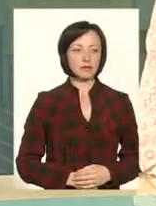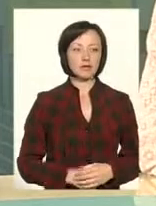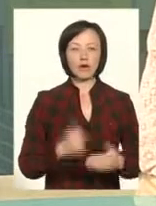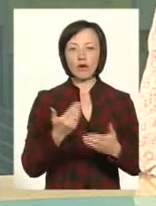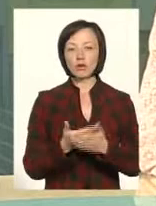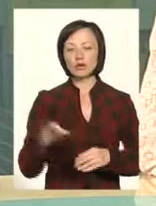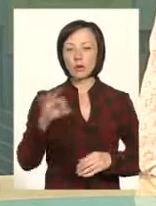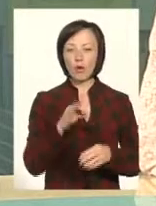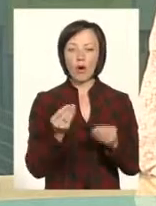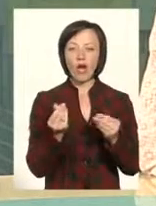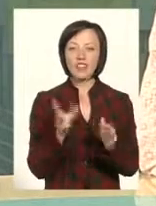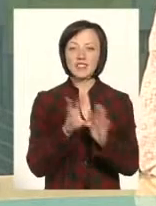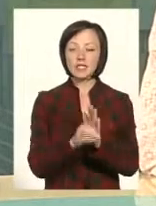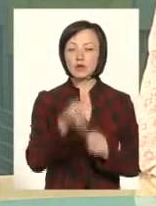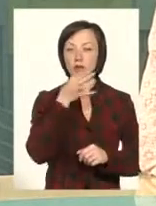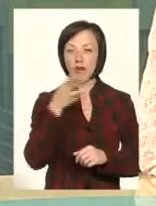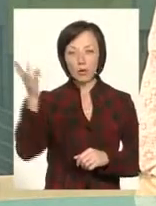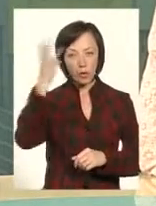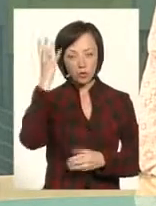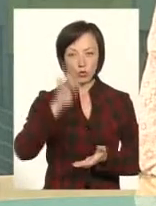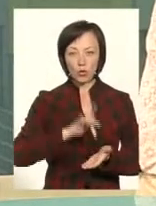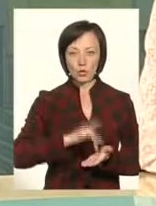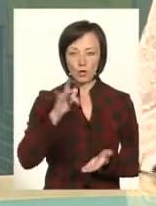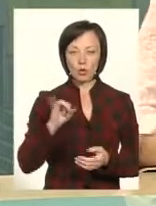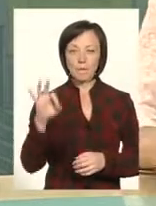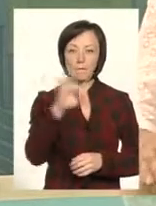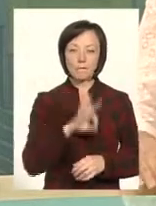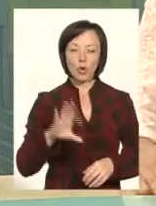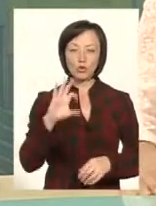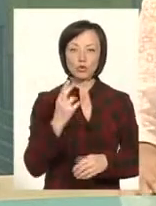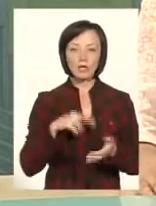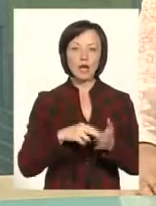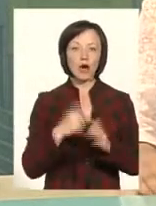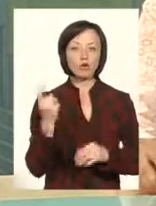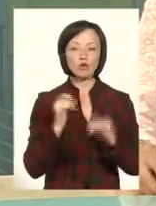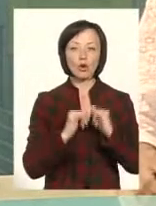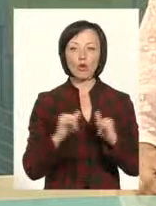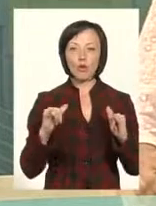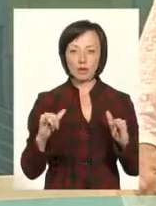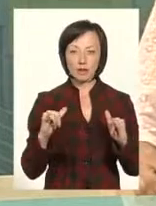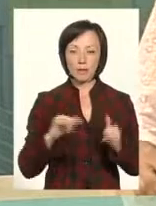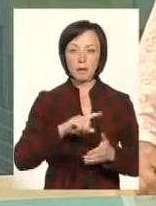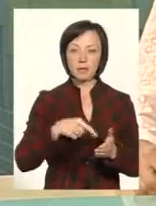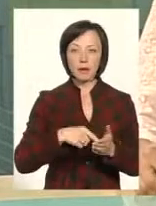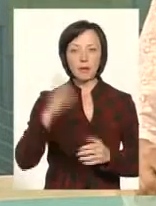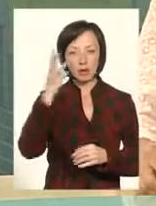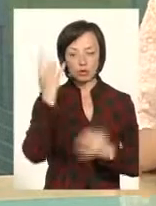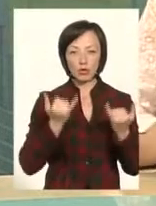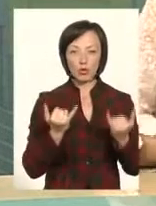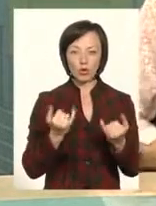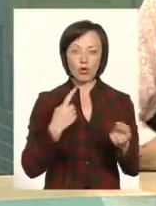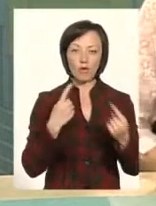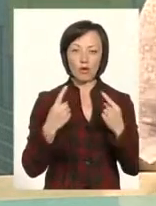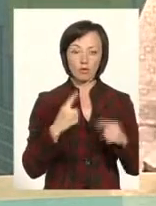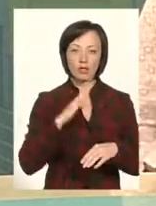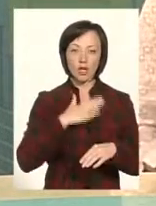Отже, про інвестиційну привабливість обласного центру та про соціально-економічний розвиток міста Хмельницького сьогодні